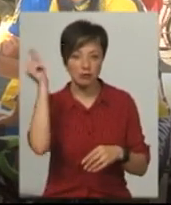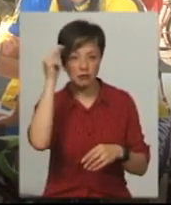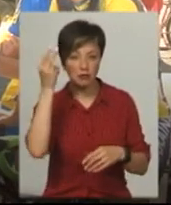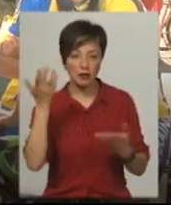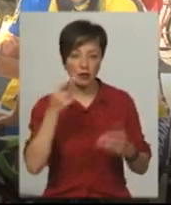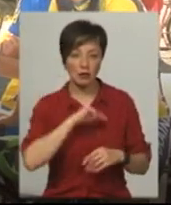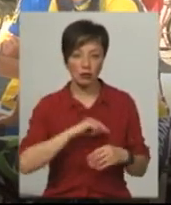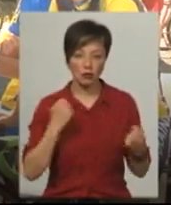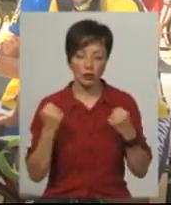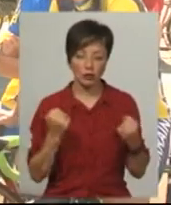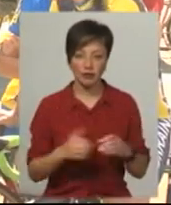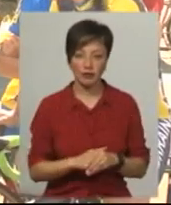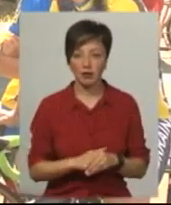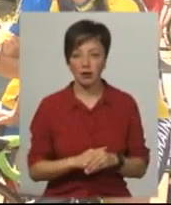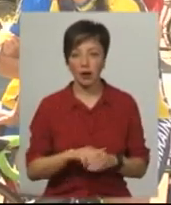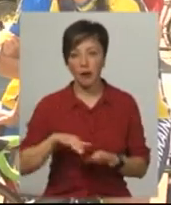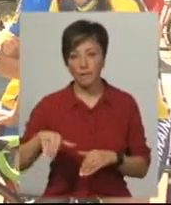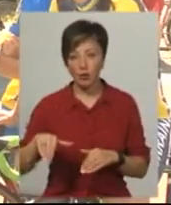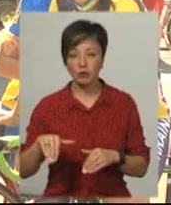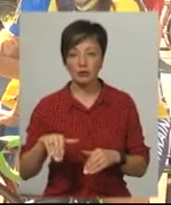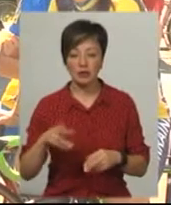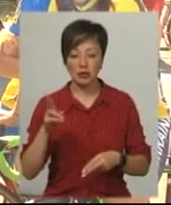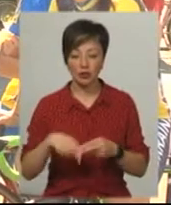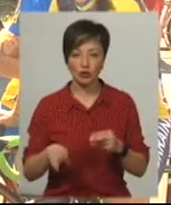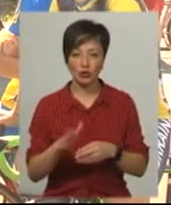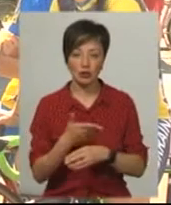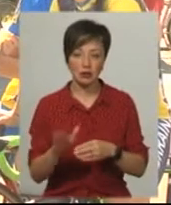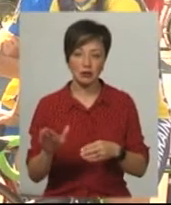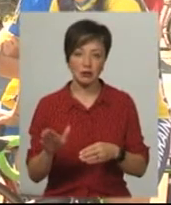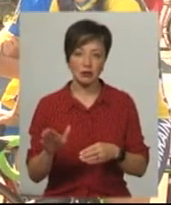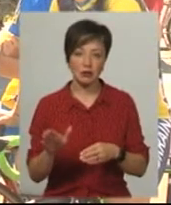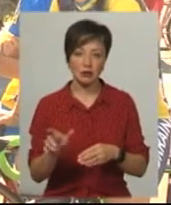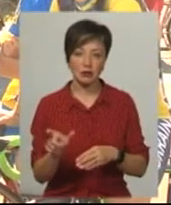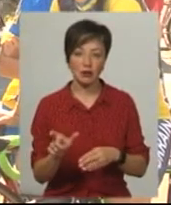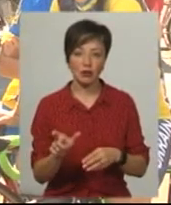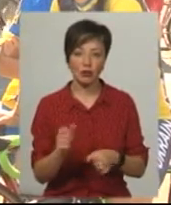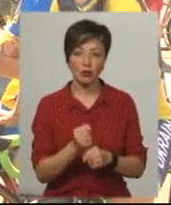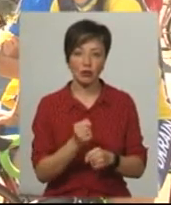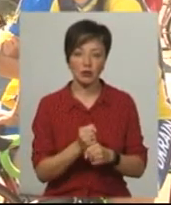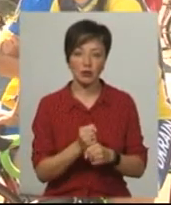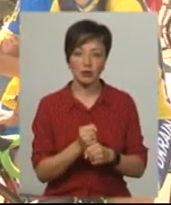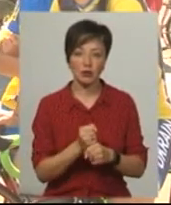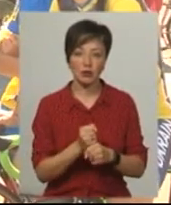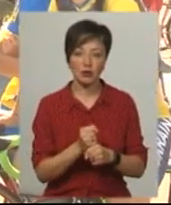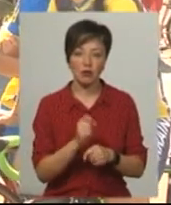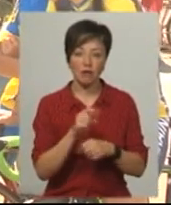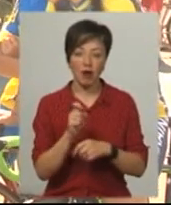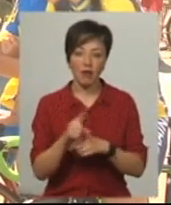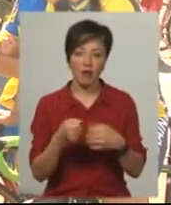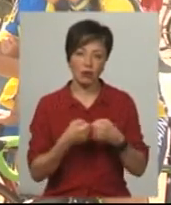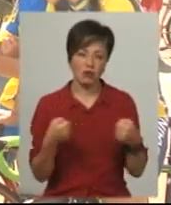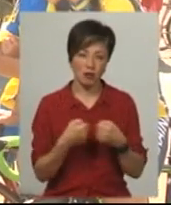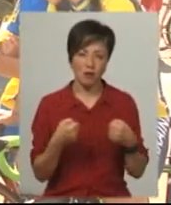якості спортивні, та потім з заключної частини, де вони вже роблять знов-таки вправи на